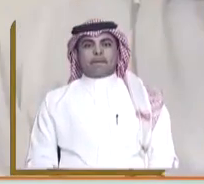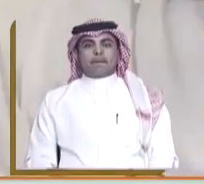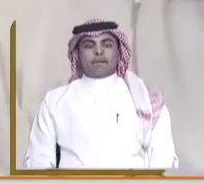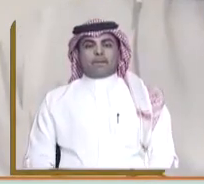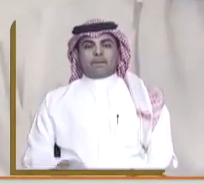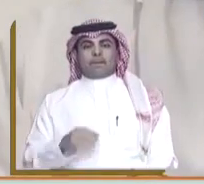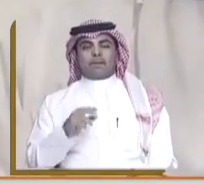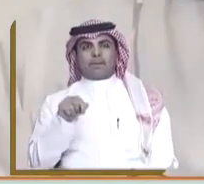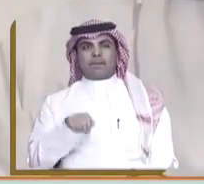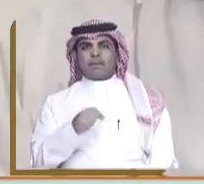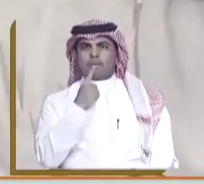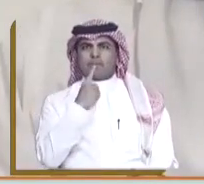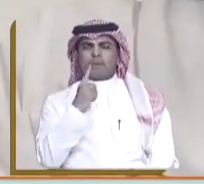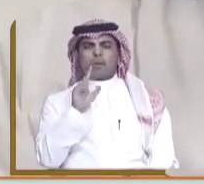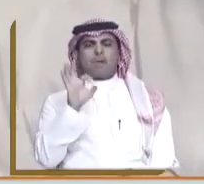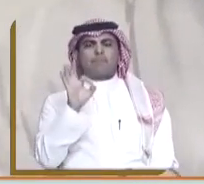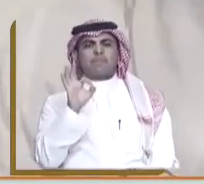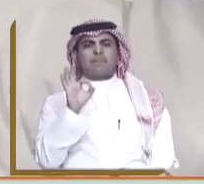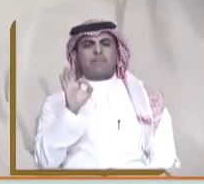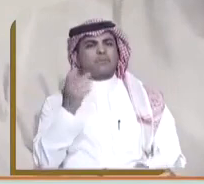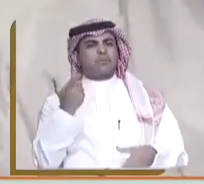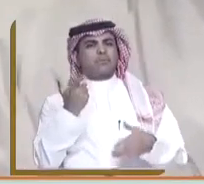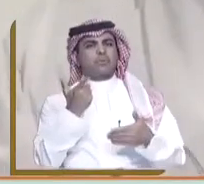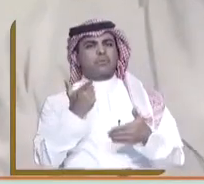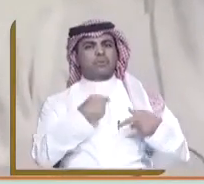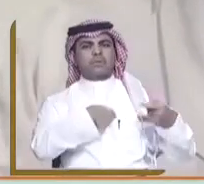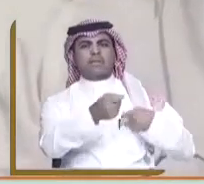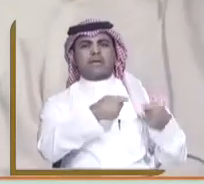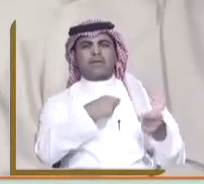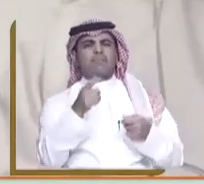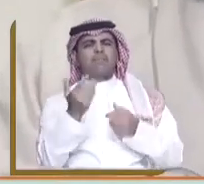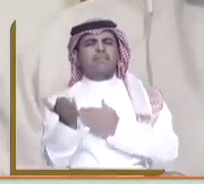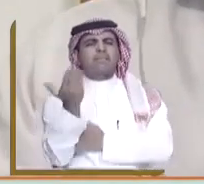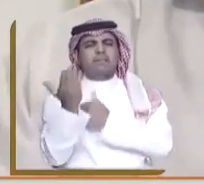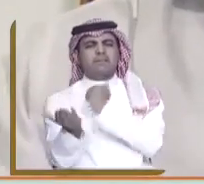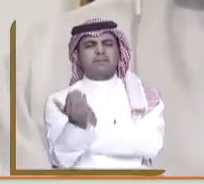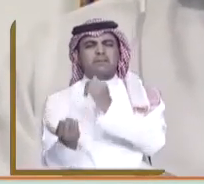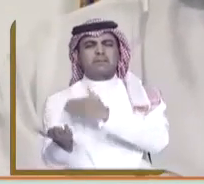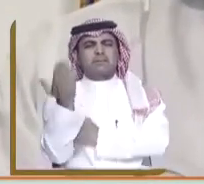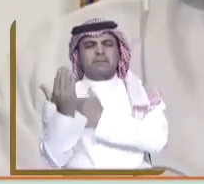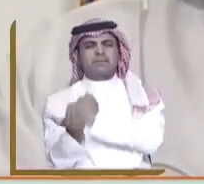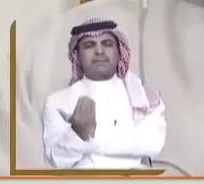احنا لدينا مئه وخمسين سجل ايطالي للاستثمار في المملكه يعني من خلال هذا المنتدى منتدى